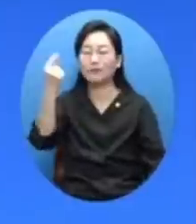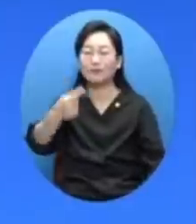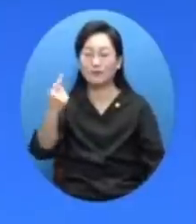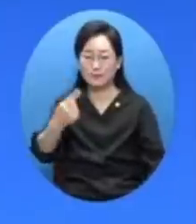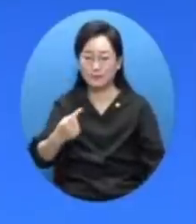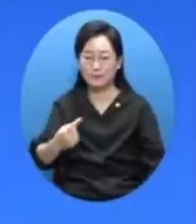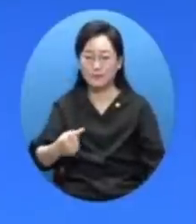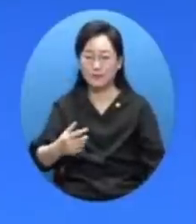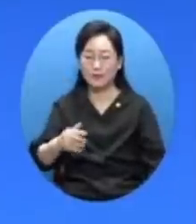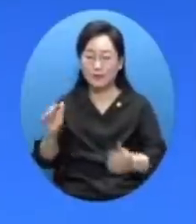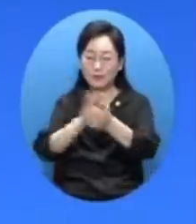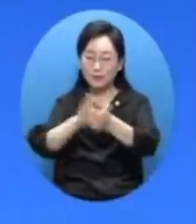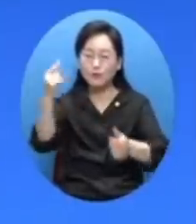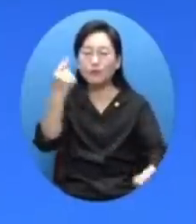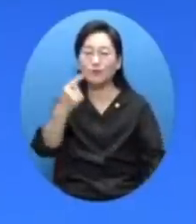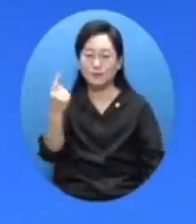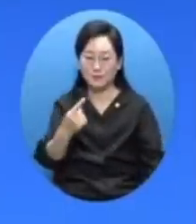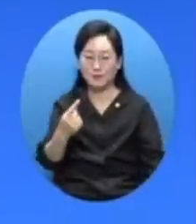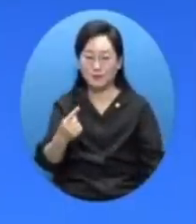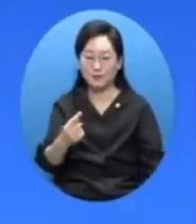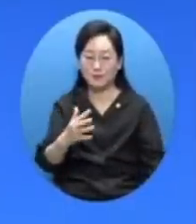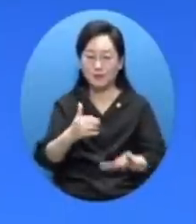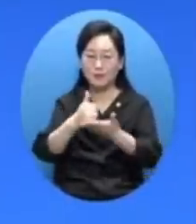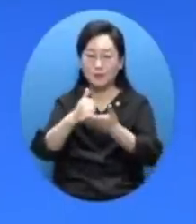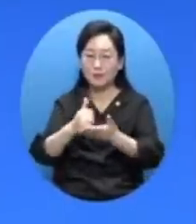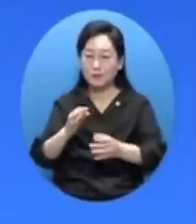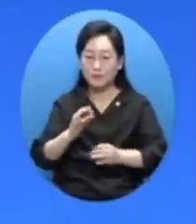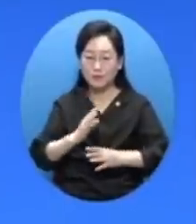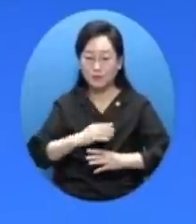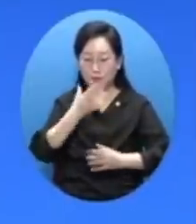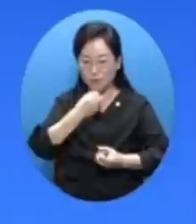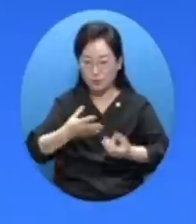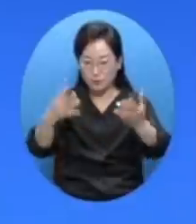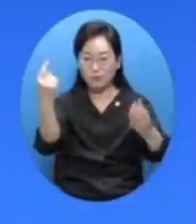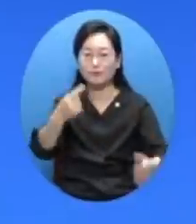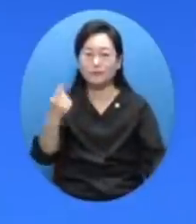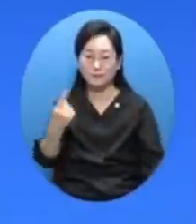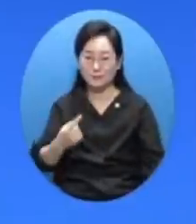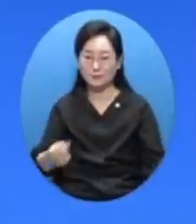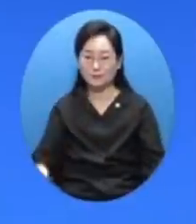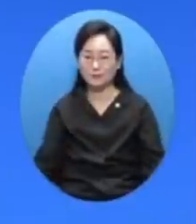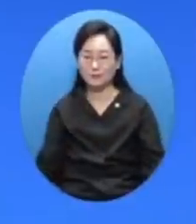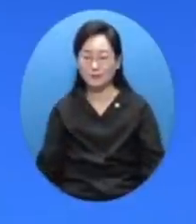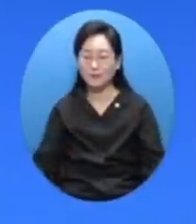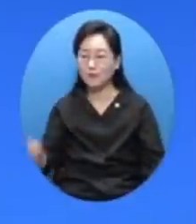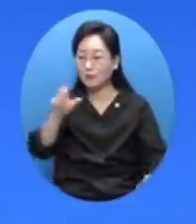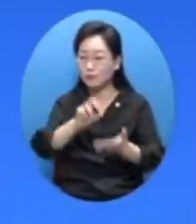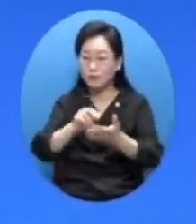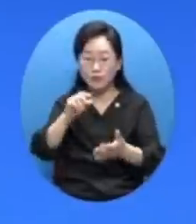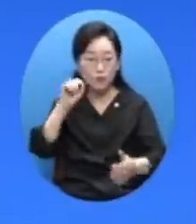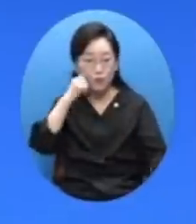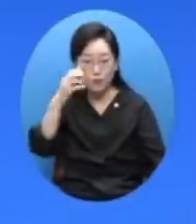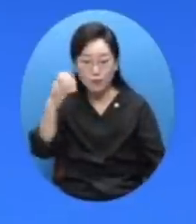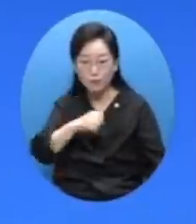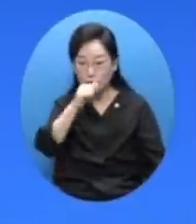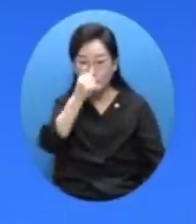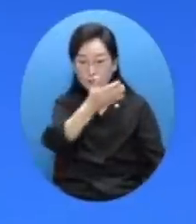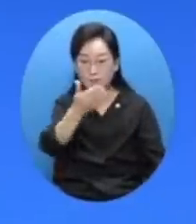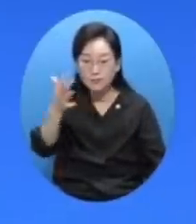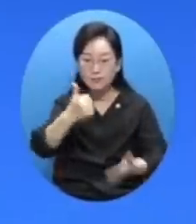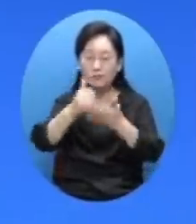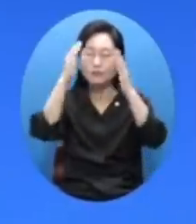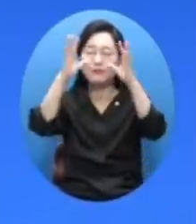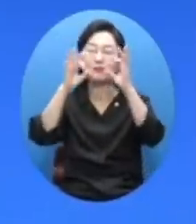것입니다 주님의 위로가 임할 것입니다 주의 놀라운 축복이 임하게 될 것입니다 어떤 문제 어려움을 갖고 계십니까 주님을